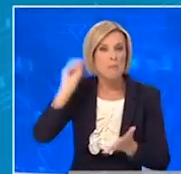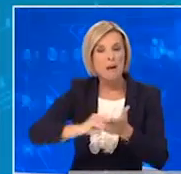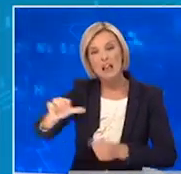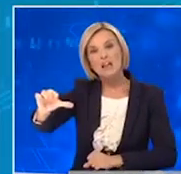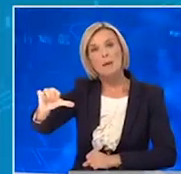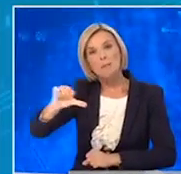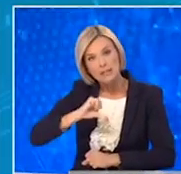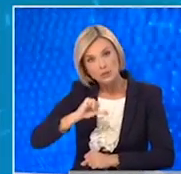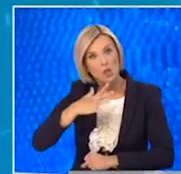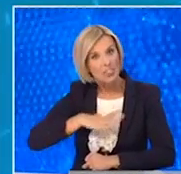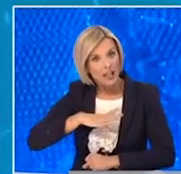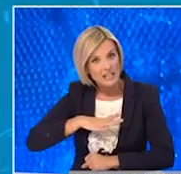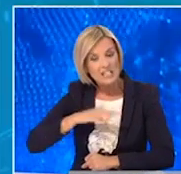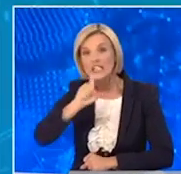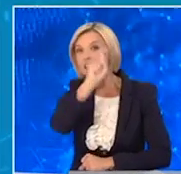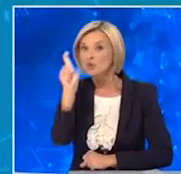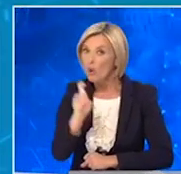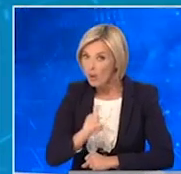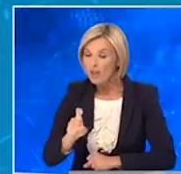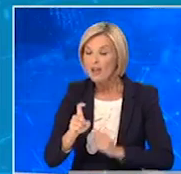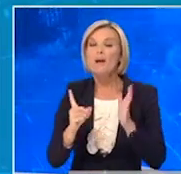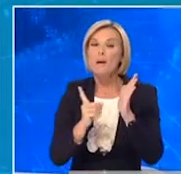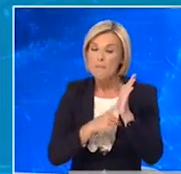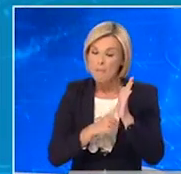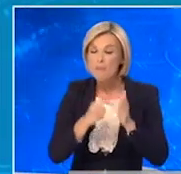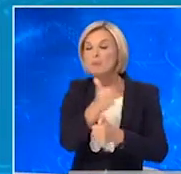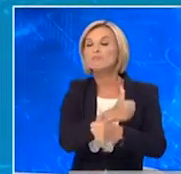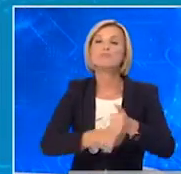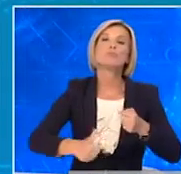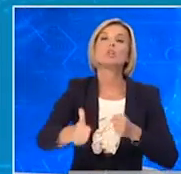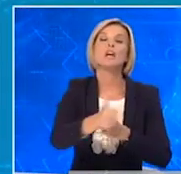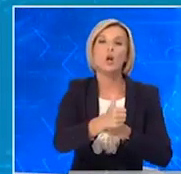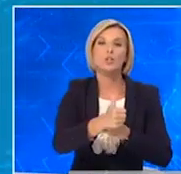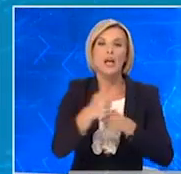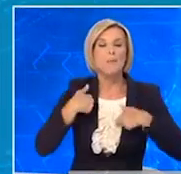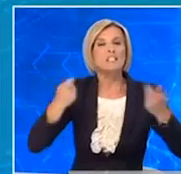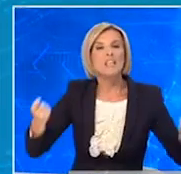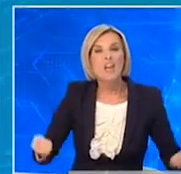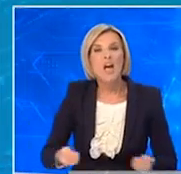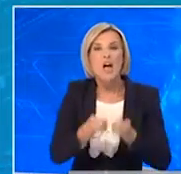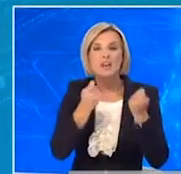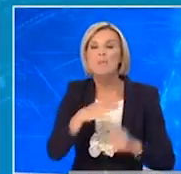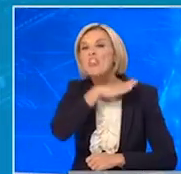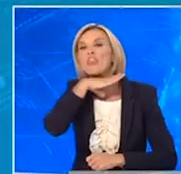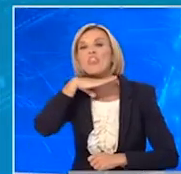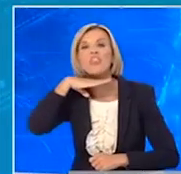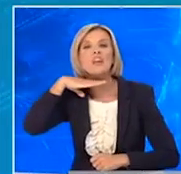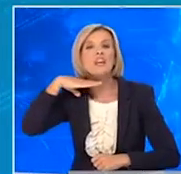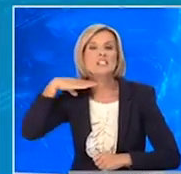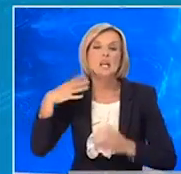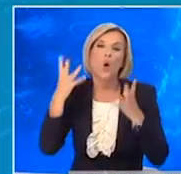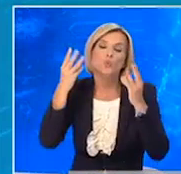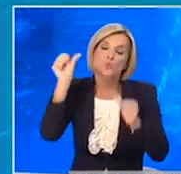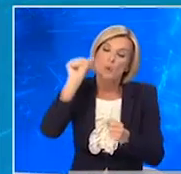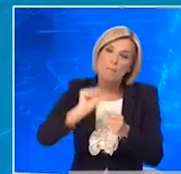πρόωρα στις προ-κορονοϊού συνήθειές μας θέτει σε κίνδυνο όσα έχουμε πετύχει μέχρι στιγμής. Μας απομακρύνει από τον κοινό μας